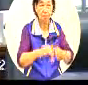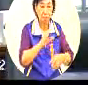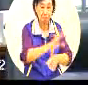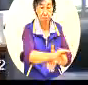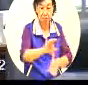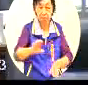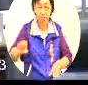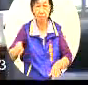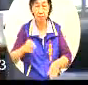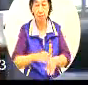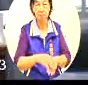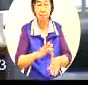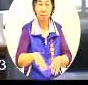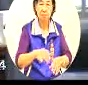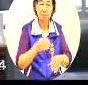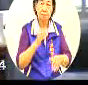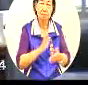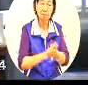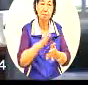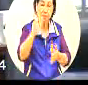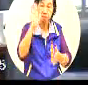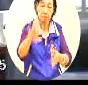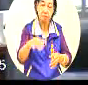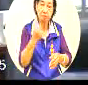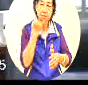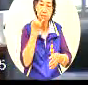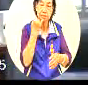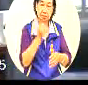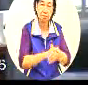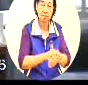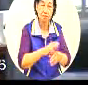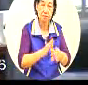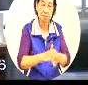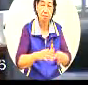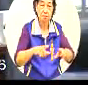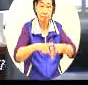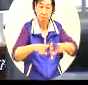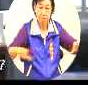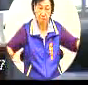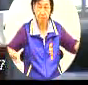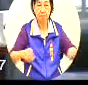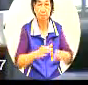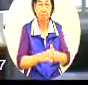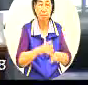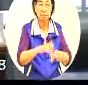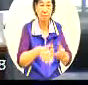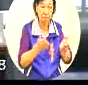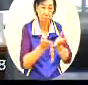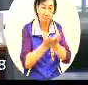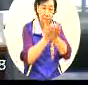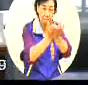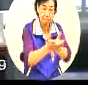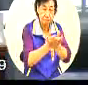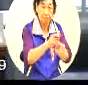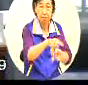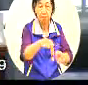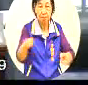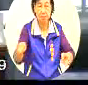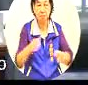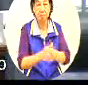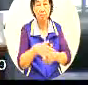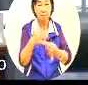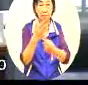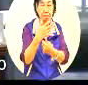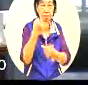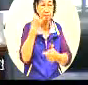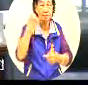它的这个扩大它的腹地，渡轮站的腹地。那我想旗津居民听到这个会非常的欣慰。那但是这个部分的期程为何，我们